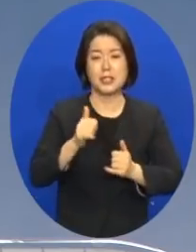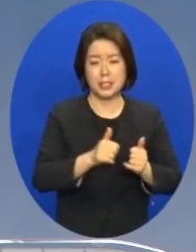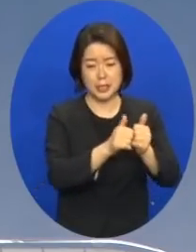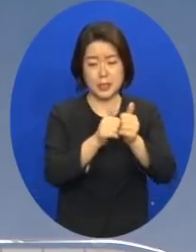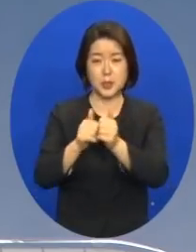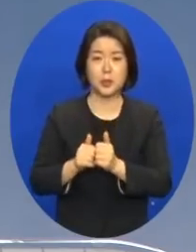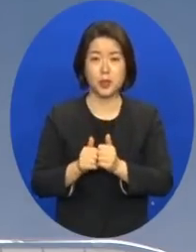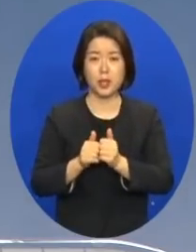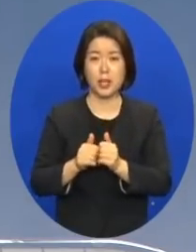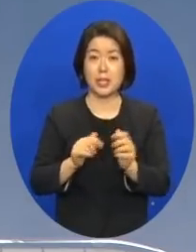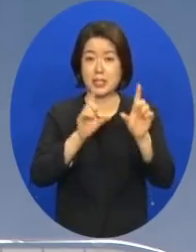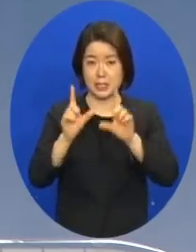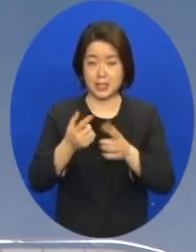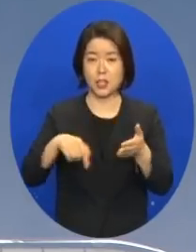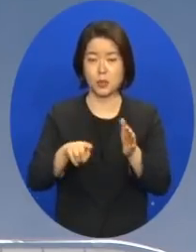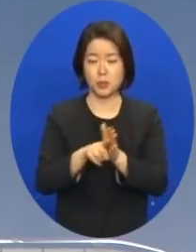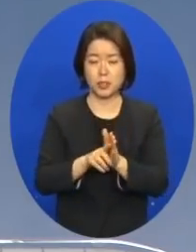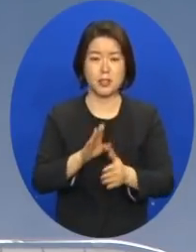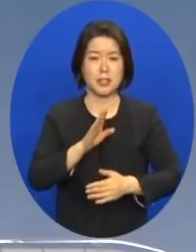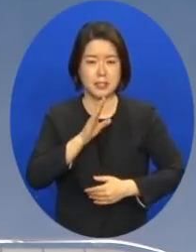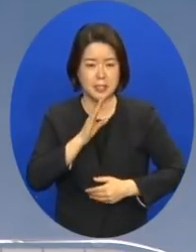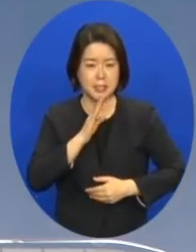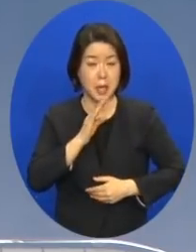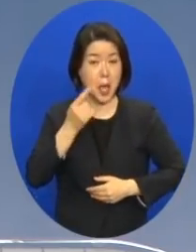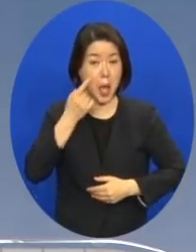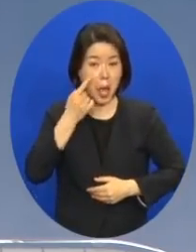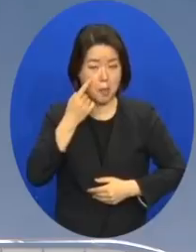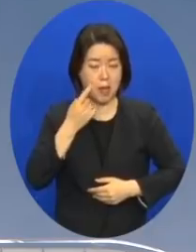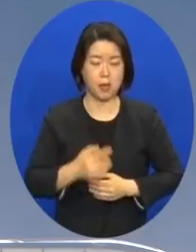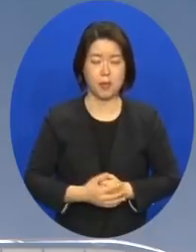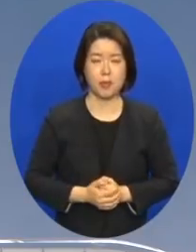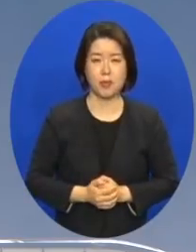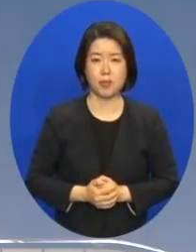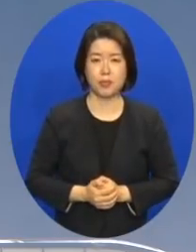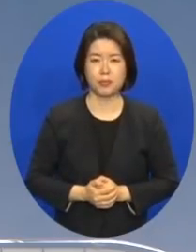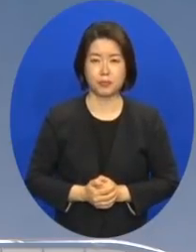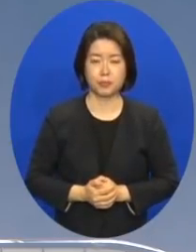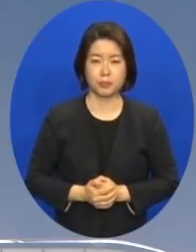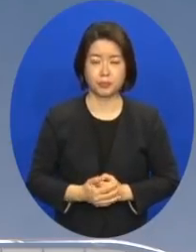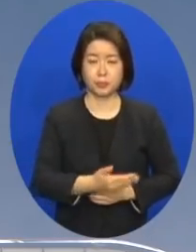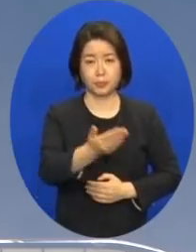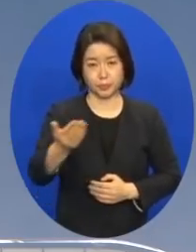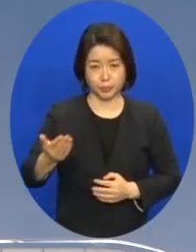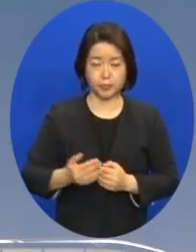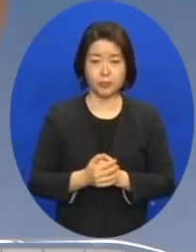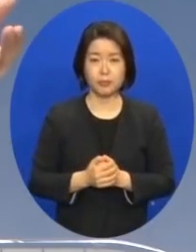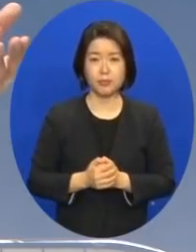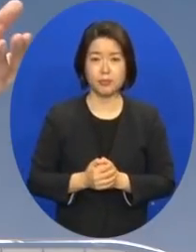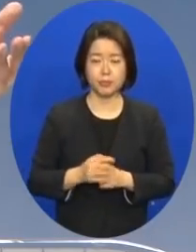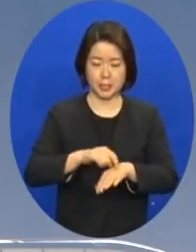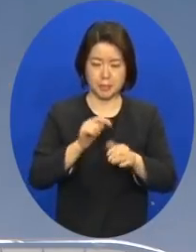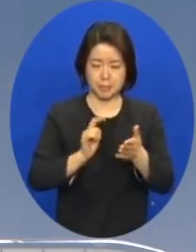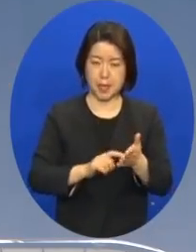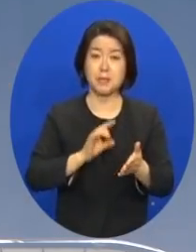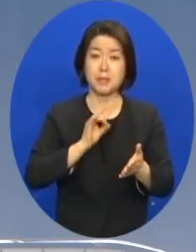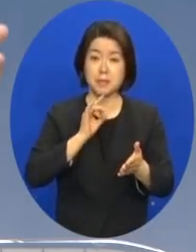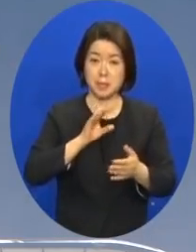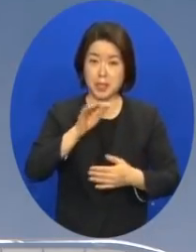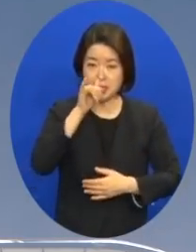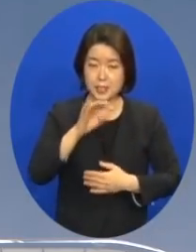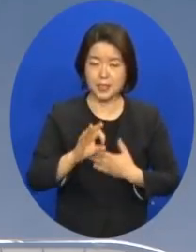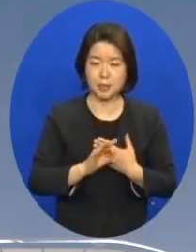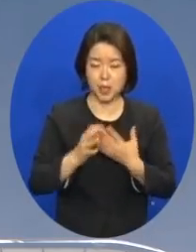친밀히 동행하는 삶을 실제로 살아내도록 해보자는 겁니다. 여러분들이 마음만 있으면